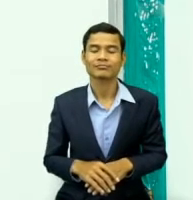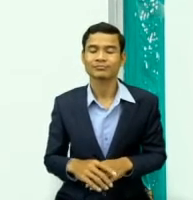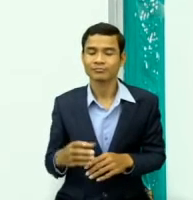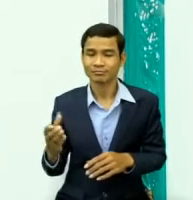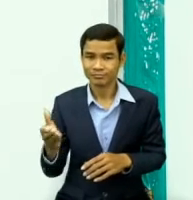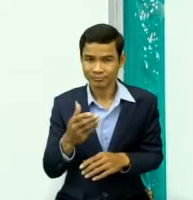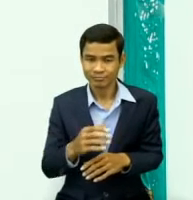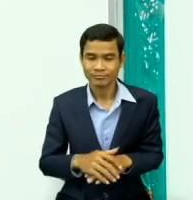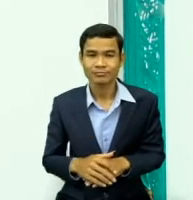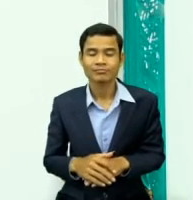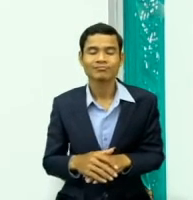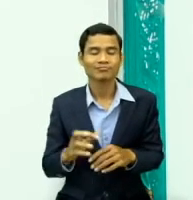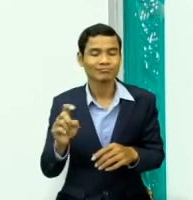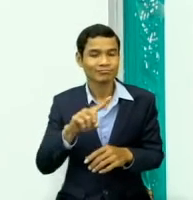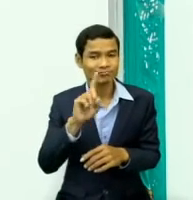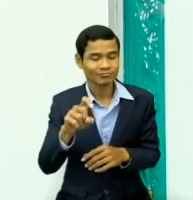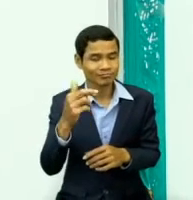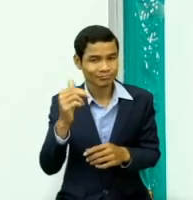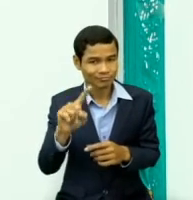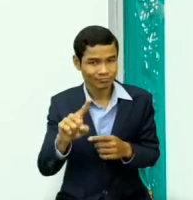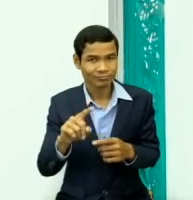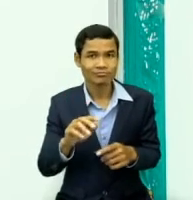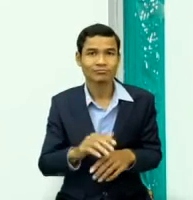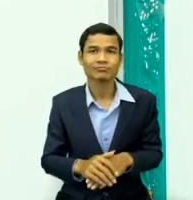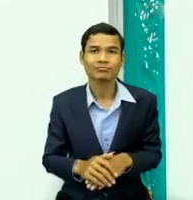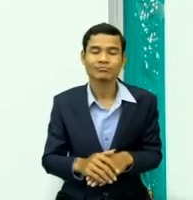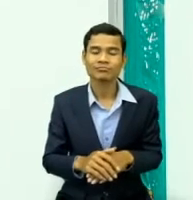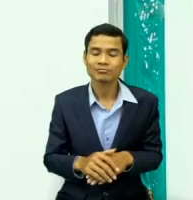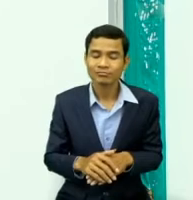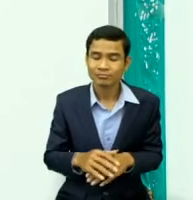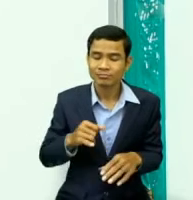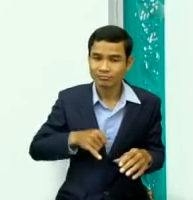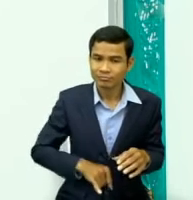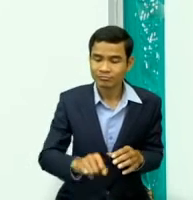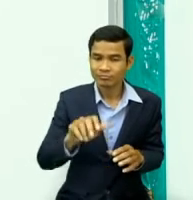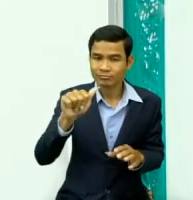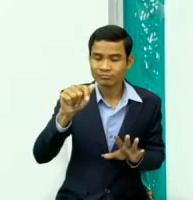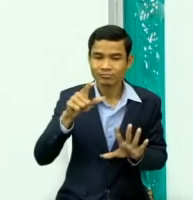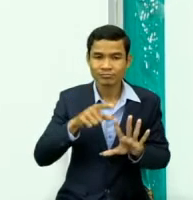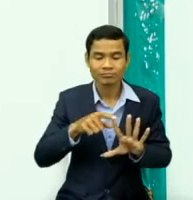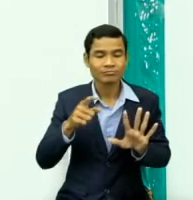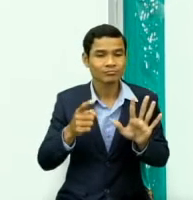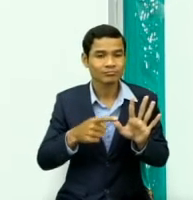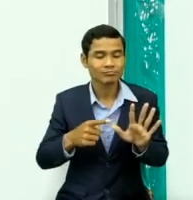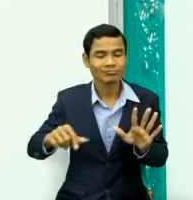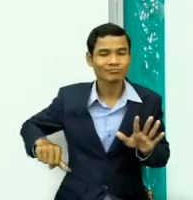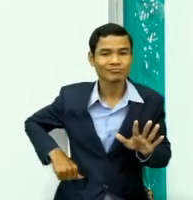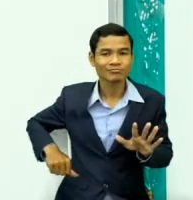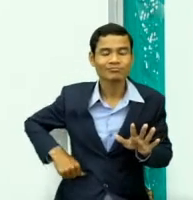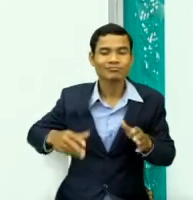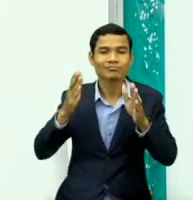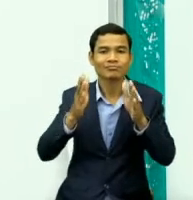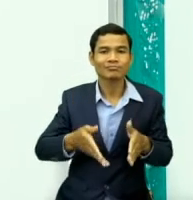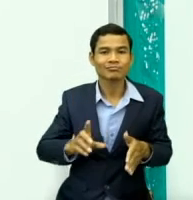chà sầm nồi tim muối xô thả tá chảy nhá nhẹ nhõm nhẹ ná